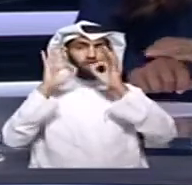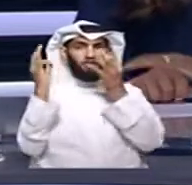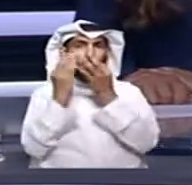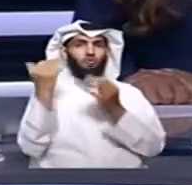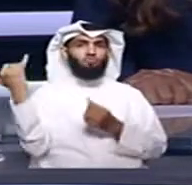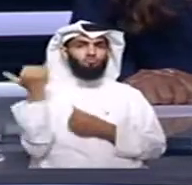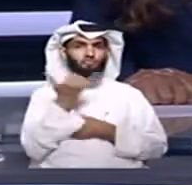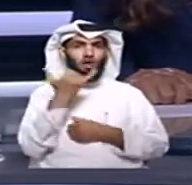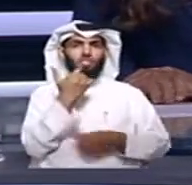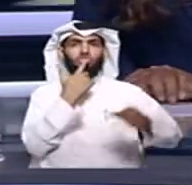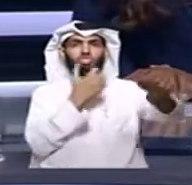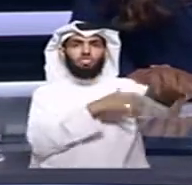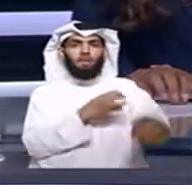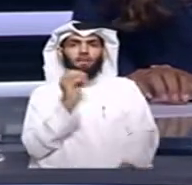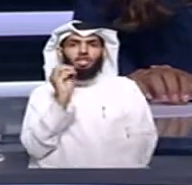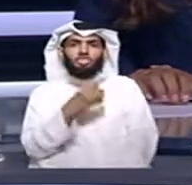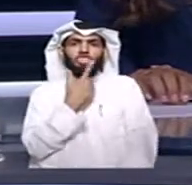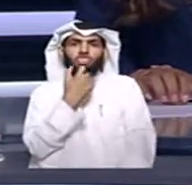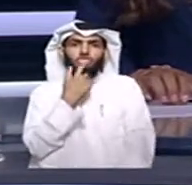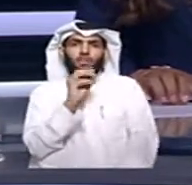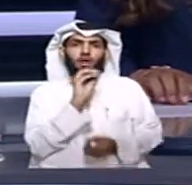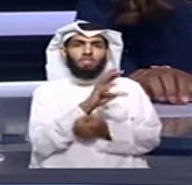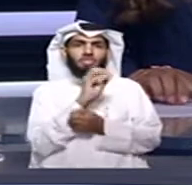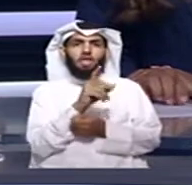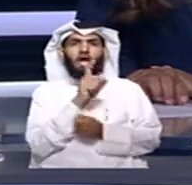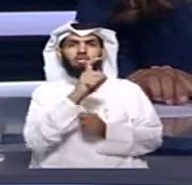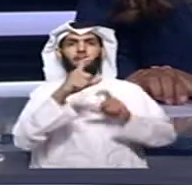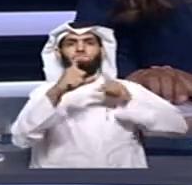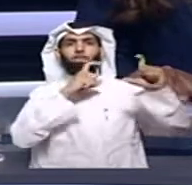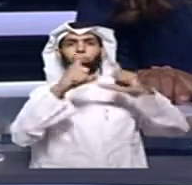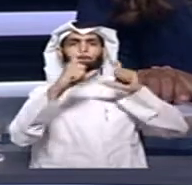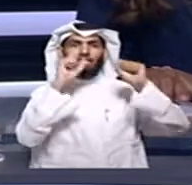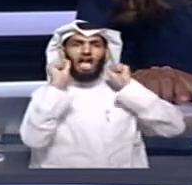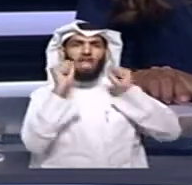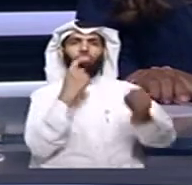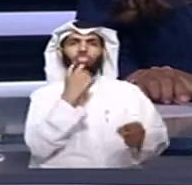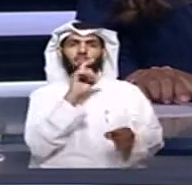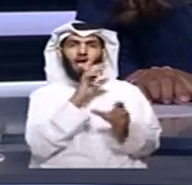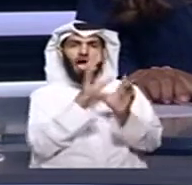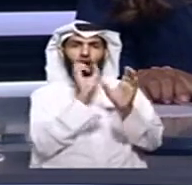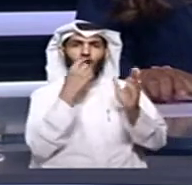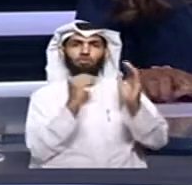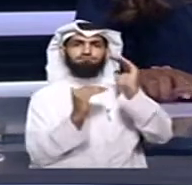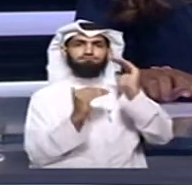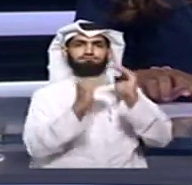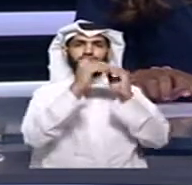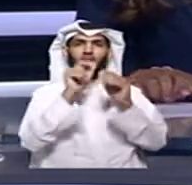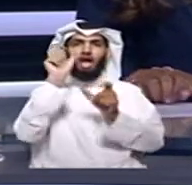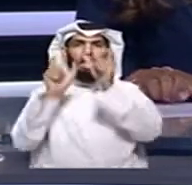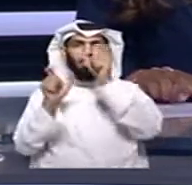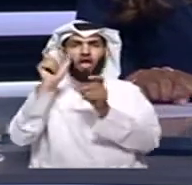وأهمية التبرع بالدم وإثراء مخزون بنك الدم المركزي المخصص لإنقاذ أرواح المصابين